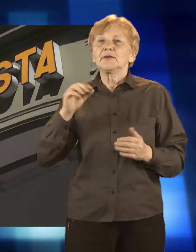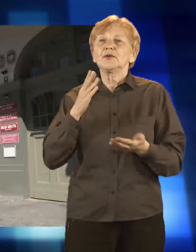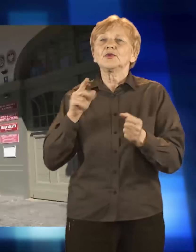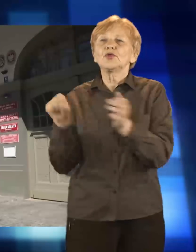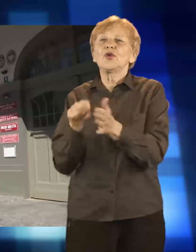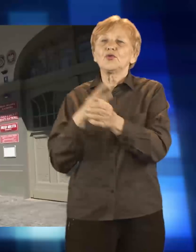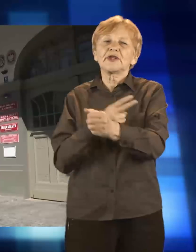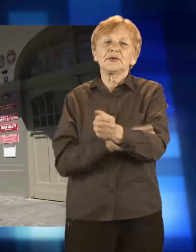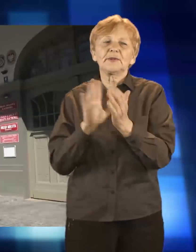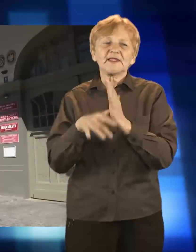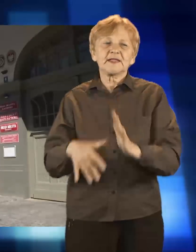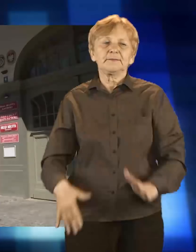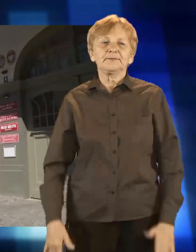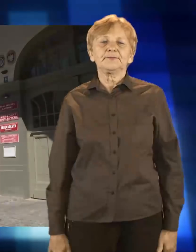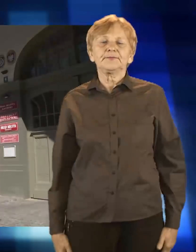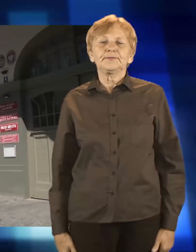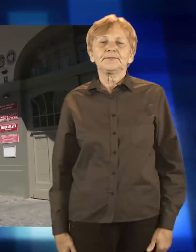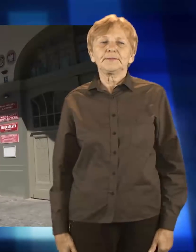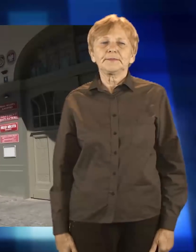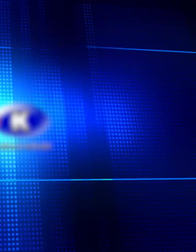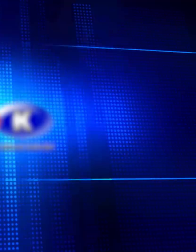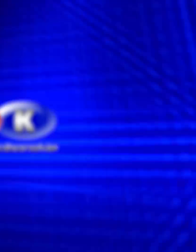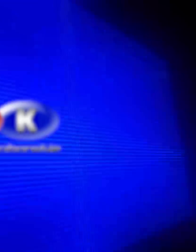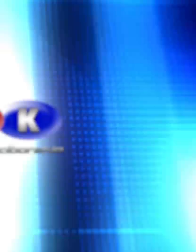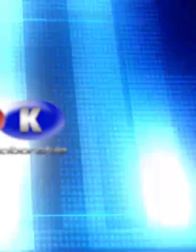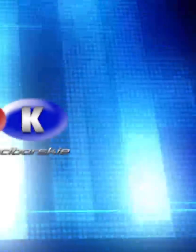maja o 16:30. Serdecznie zapraszamy.